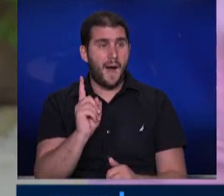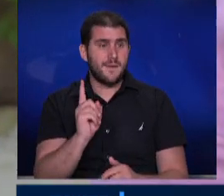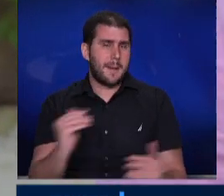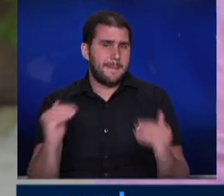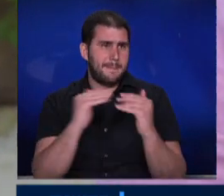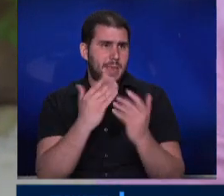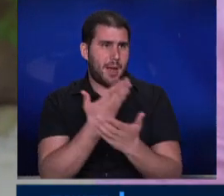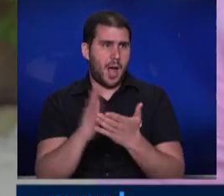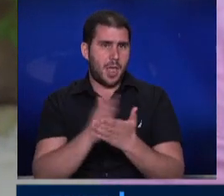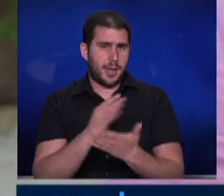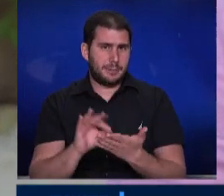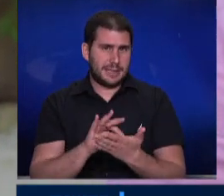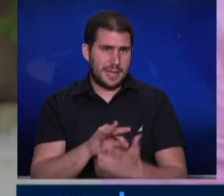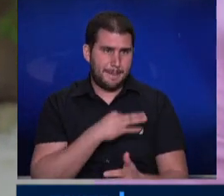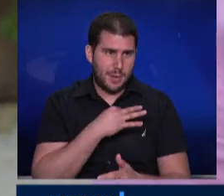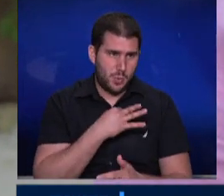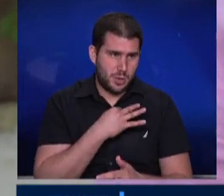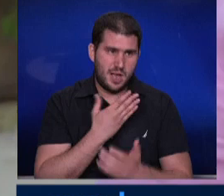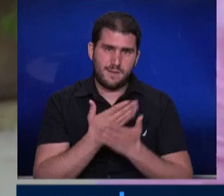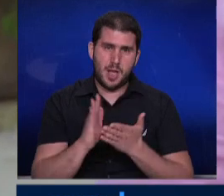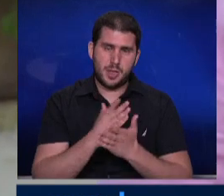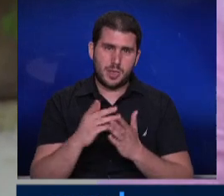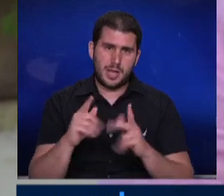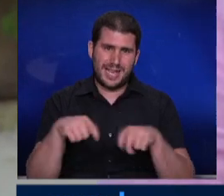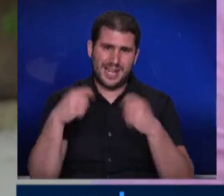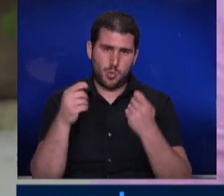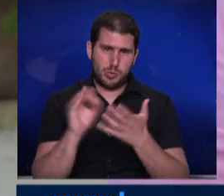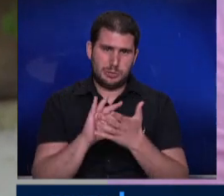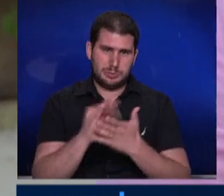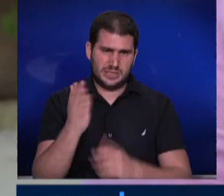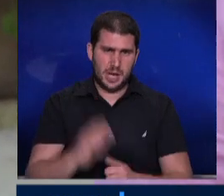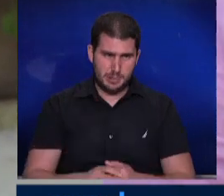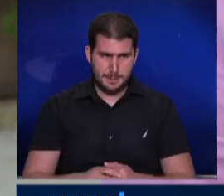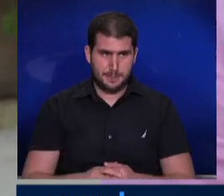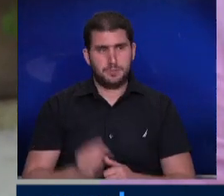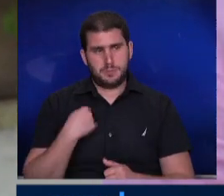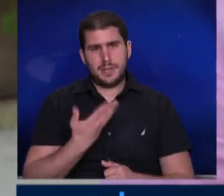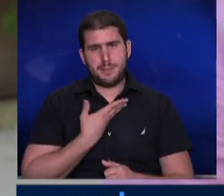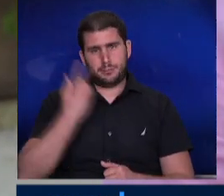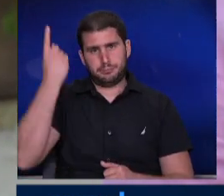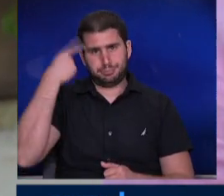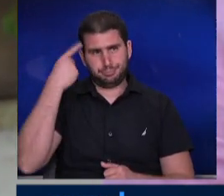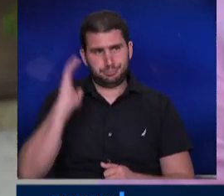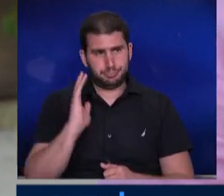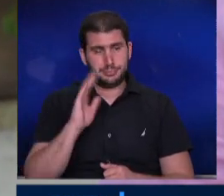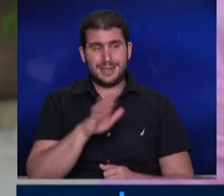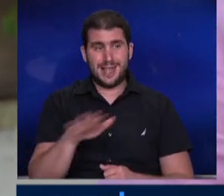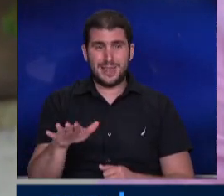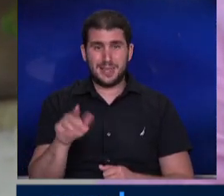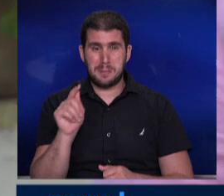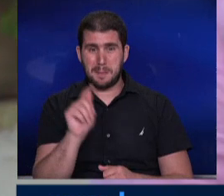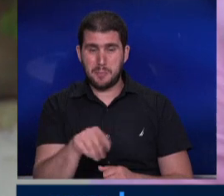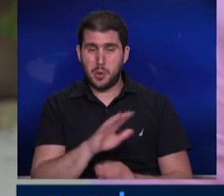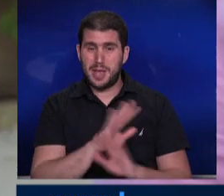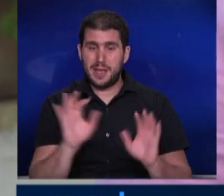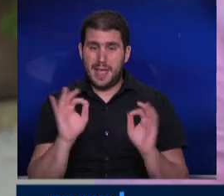על פי החלטת משרד הבריאות והחלטה של משרד החינוך, אנחנו קיבלנו הוראה שילדים שמגיעים